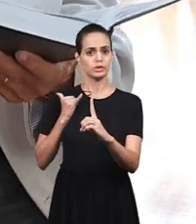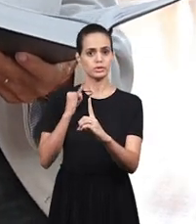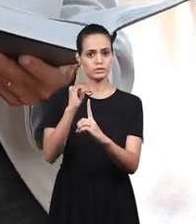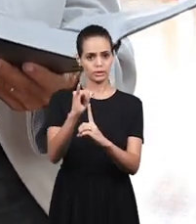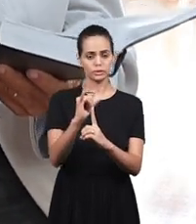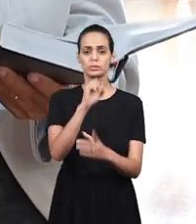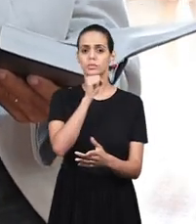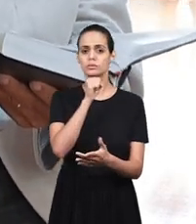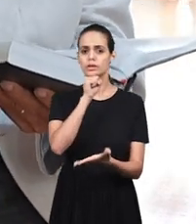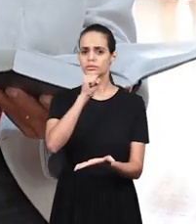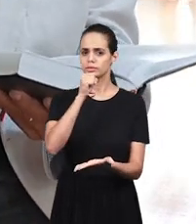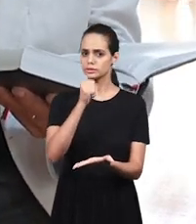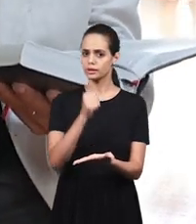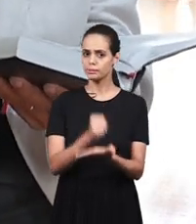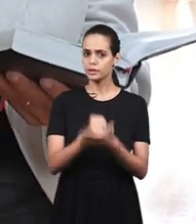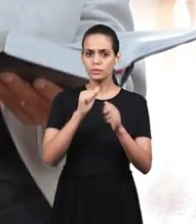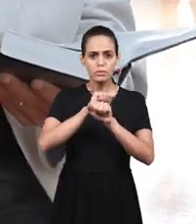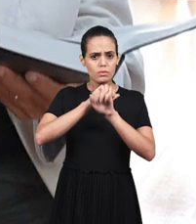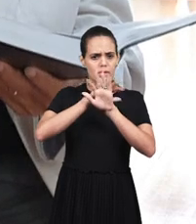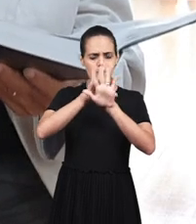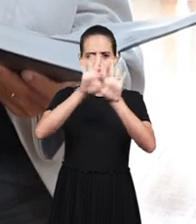присутствует в Ветхом Завете